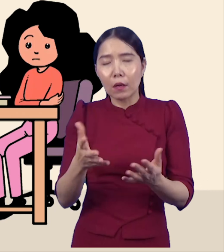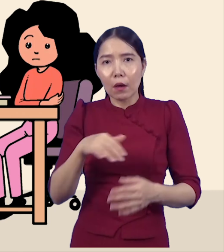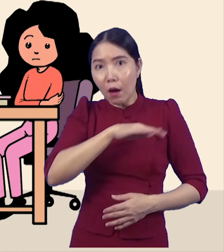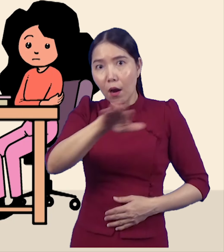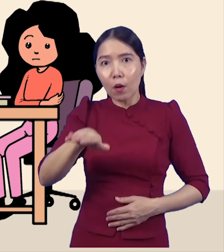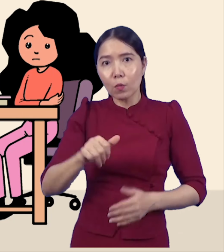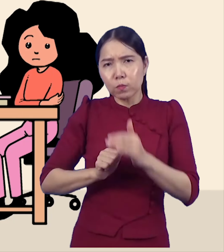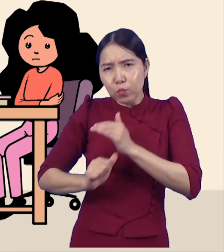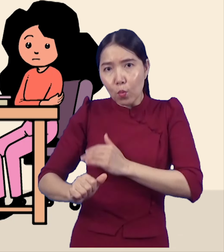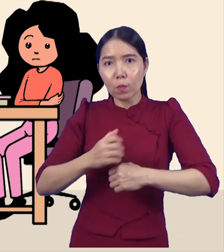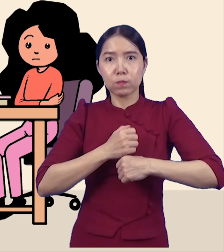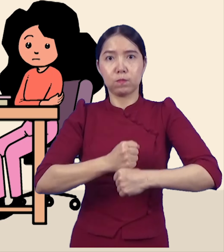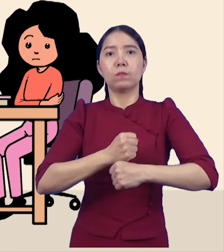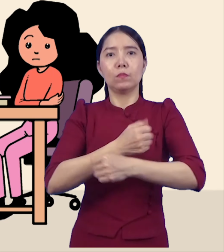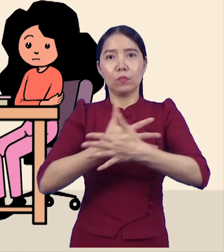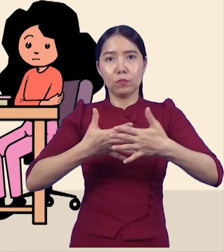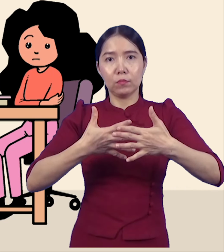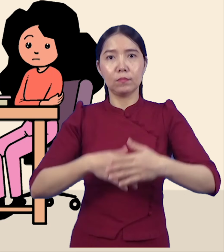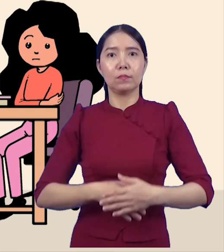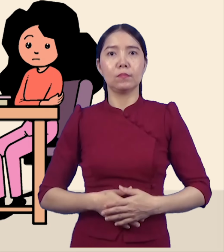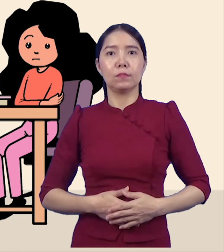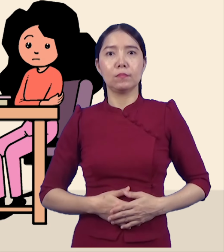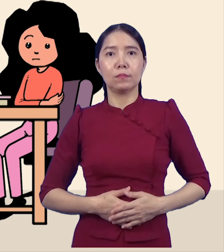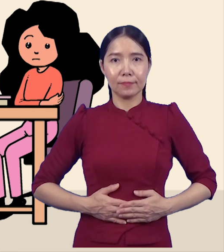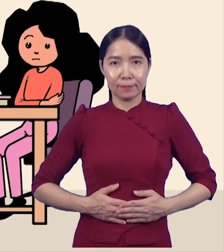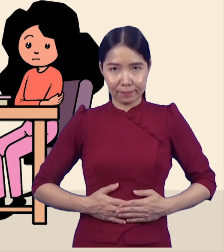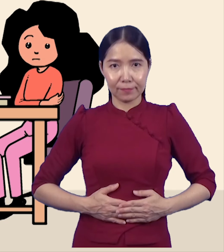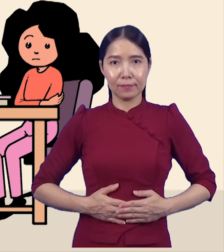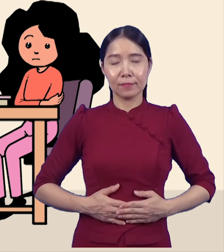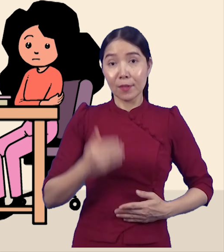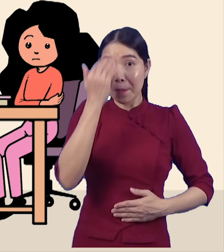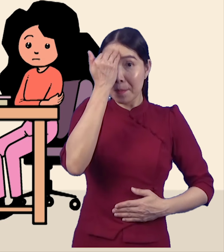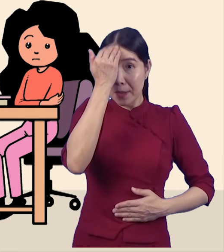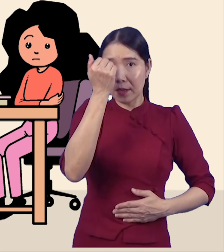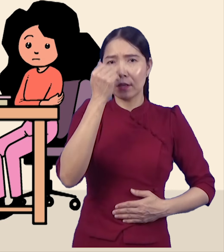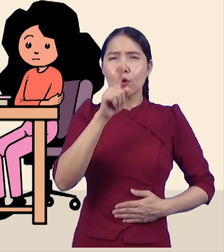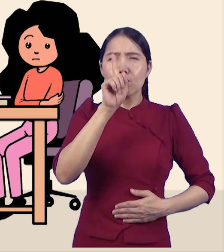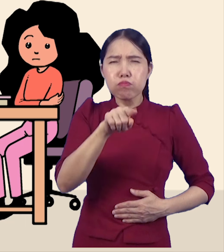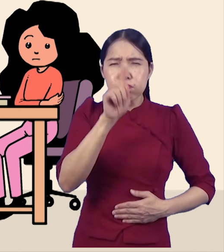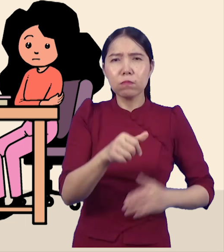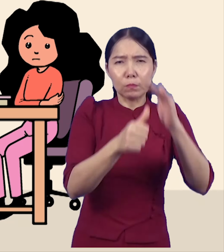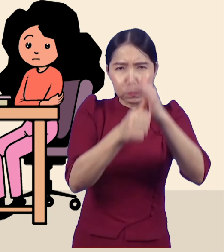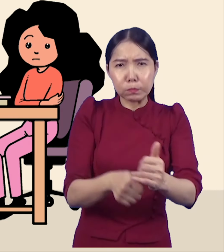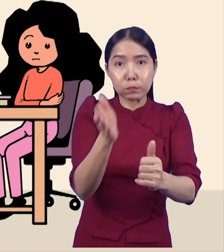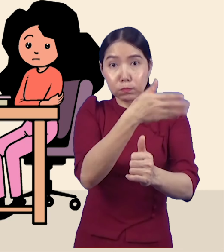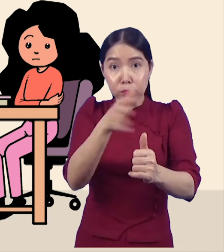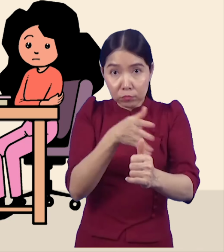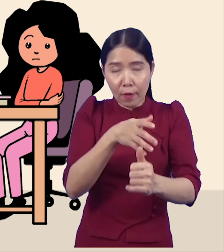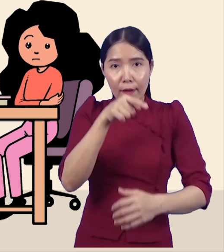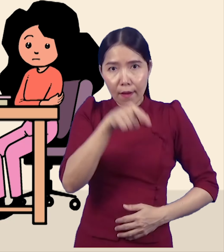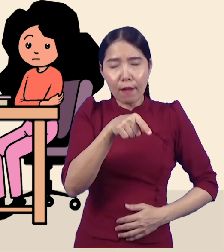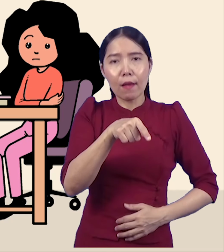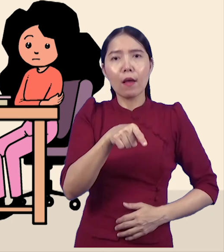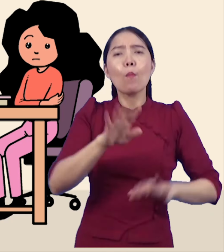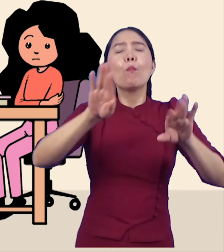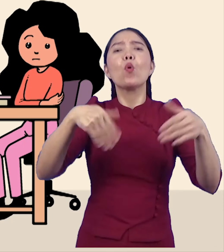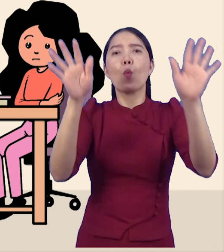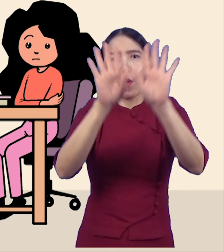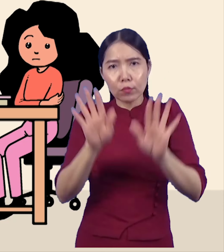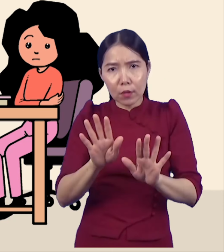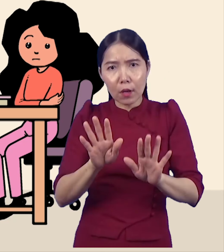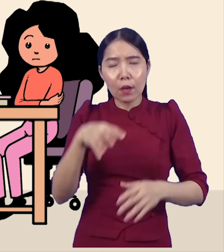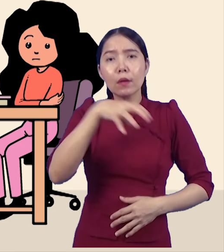များနဲ့အကြောင်းအရာများကိုထည့်သွင်းဖော်ပြပေးရမှာဖြစ်ပြီးဖော်ပြပေးနိုင်ဖို့အတွက်တက်ကျွမ်းနားလေတဲ့ဂျန်တာချေပြုအကျန်းဖတ်မှုဤပ